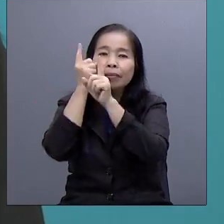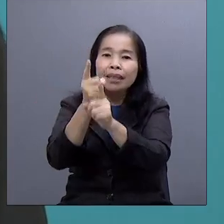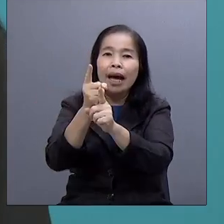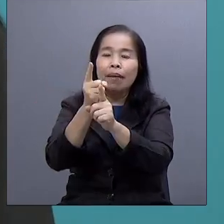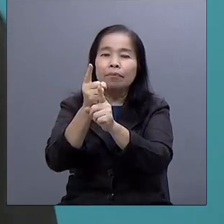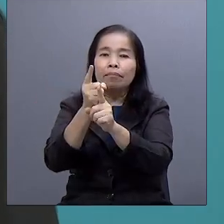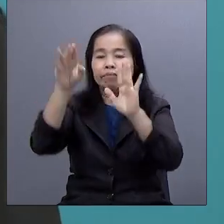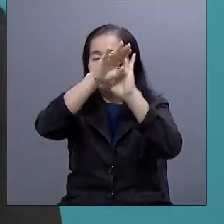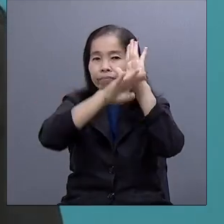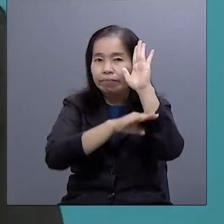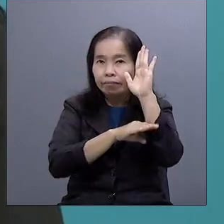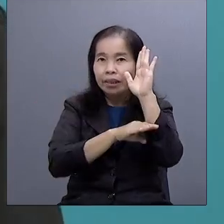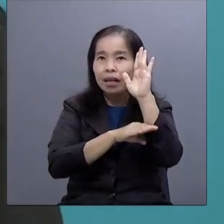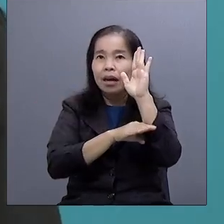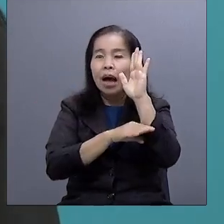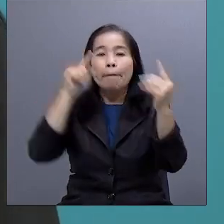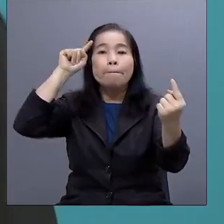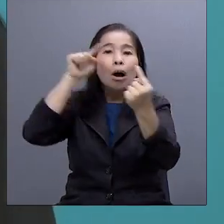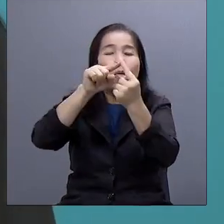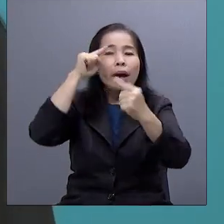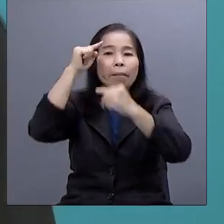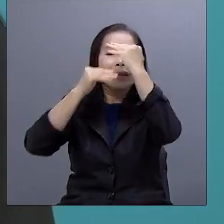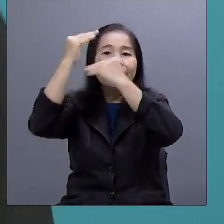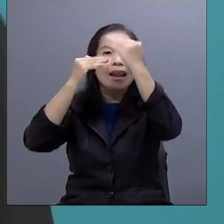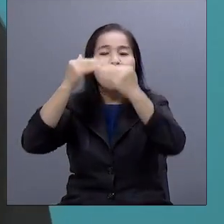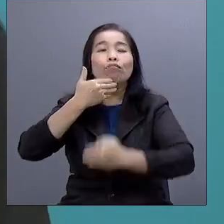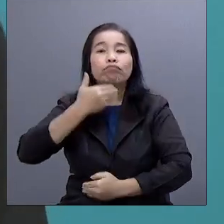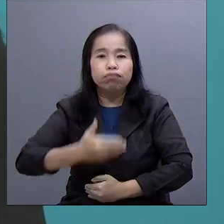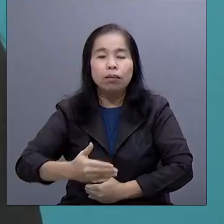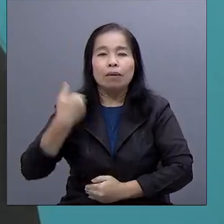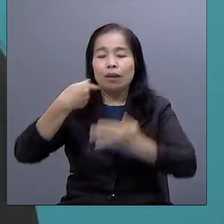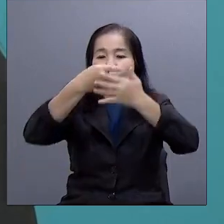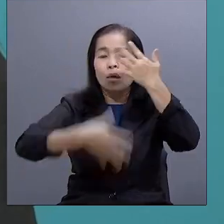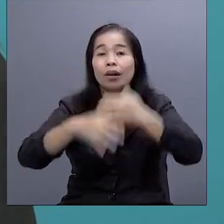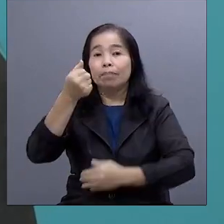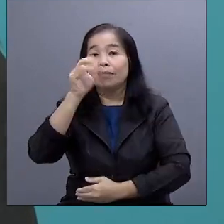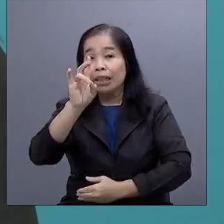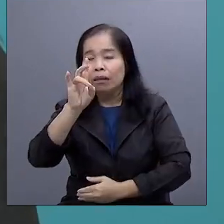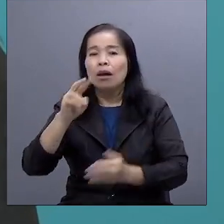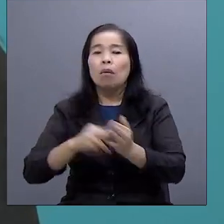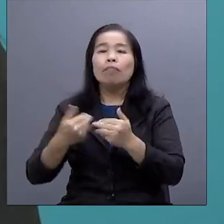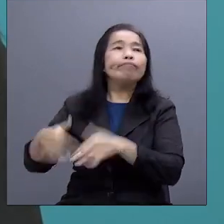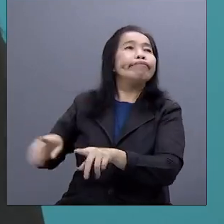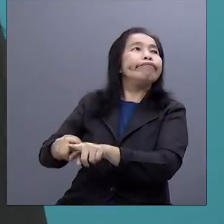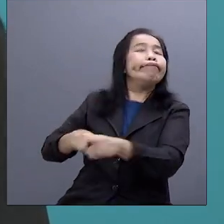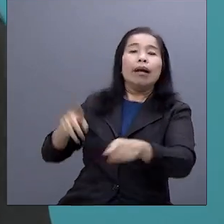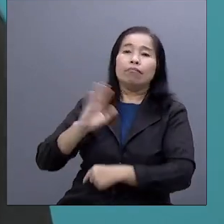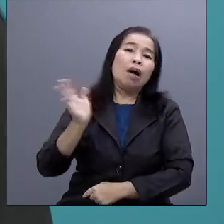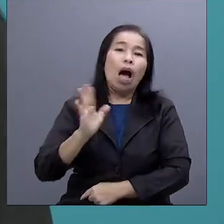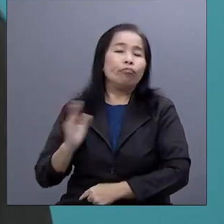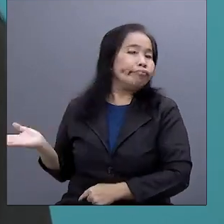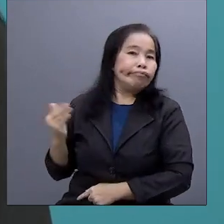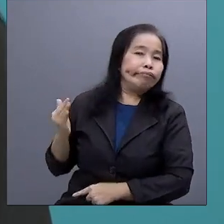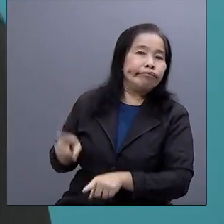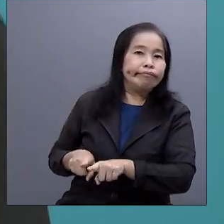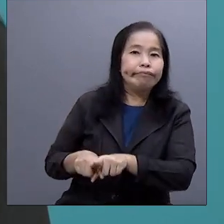G ค่ะคือเป้าหมายกพัฒนาที่ยางยนทั้ง 17 ข้อแล้วก็ไม่ถิงใครไข้างหลงเพราะฉะนั้นโคร